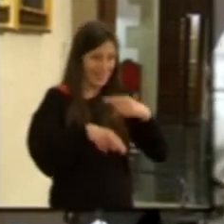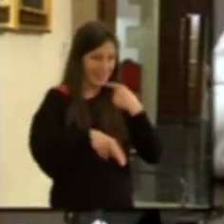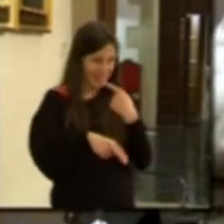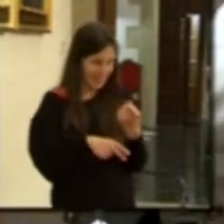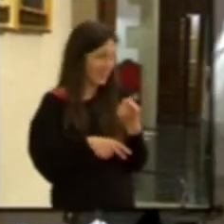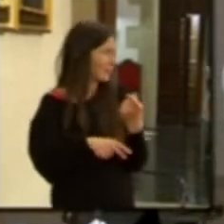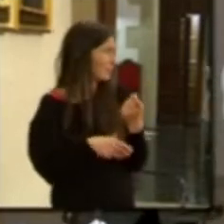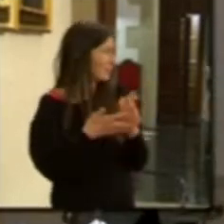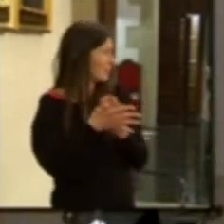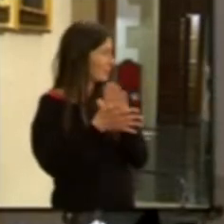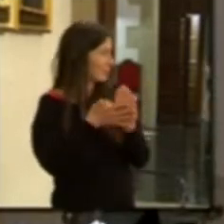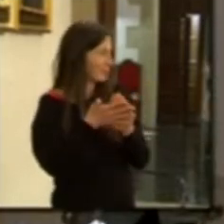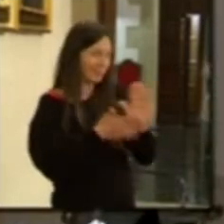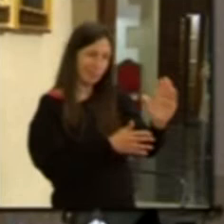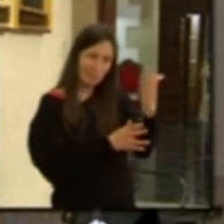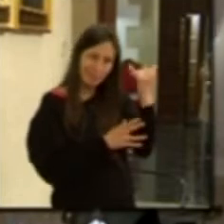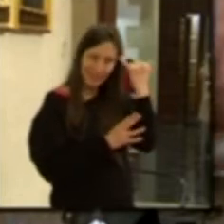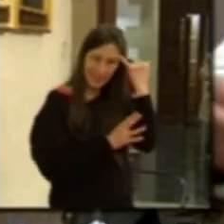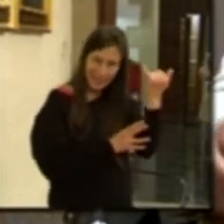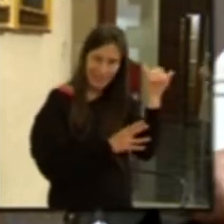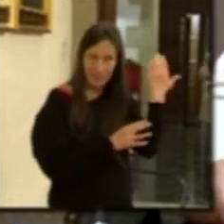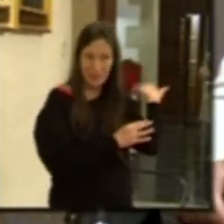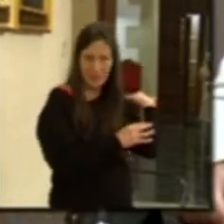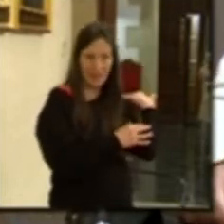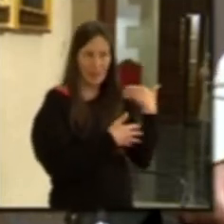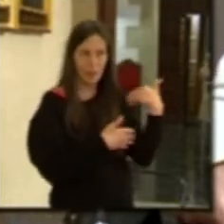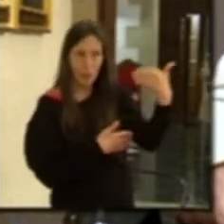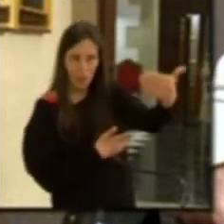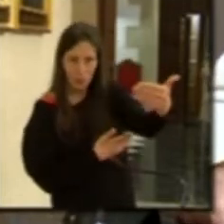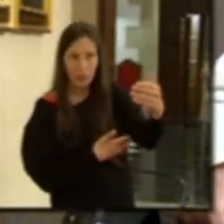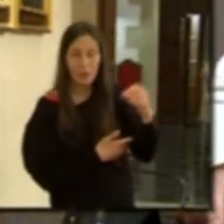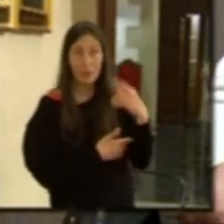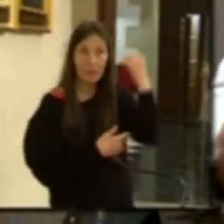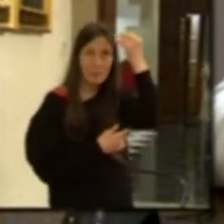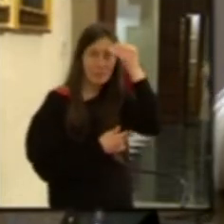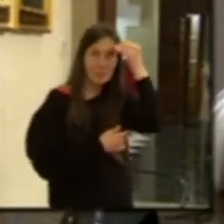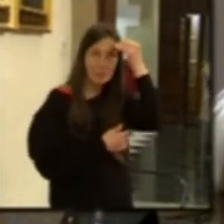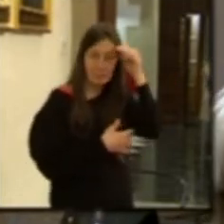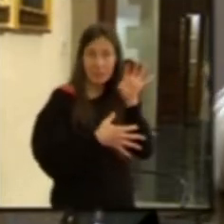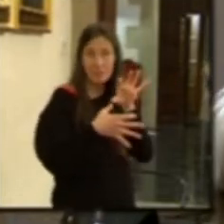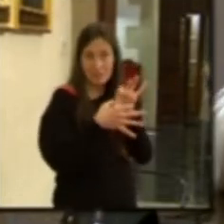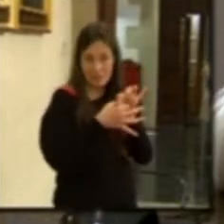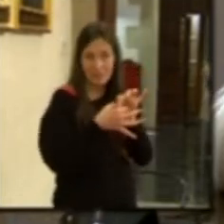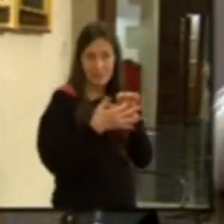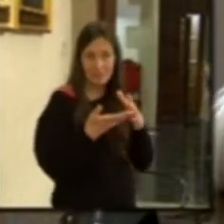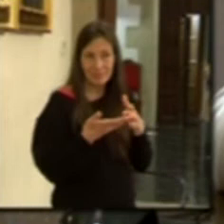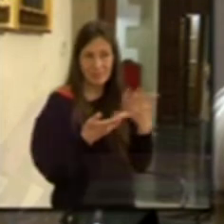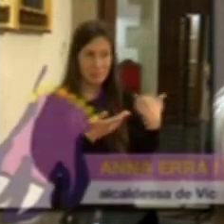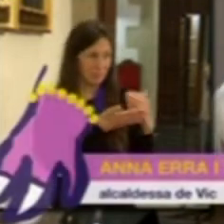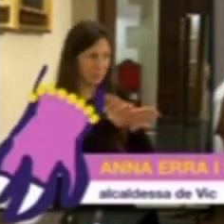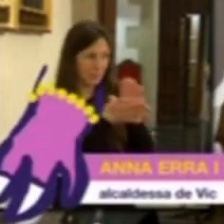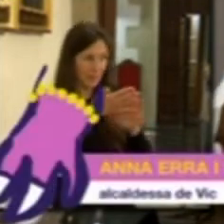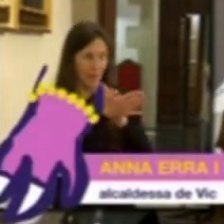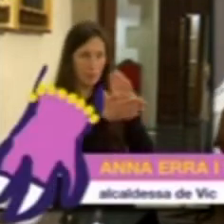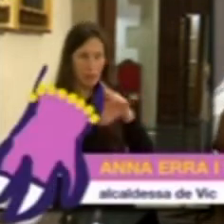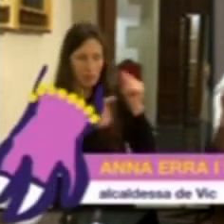doncs, i has fet aquesta idea del passat i cap al futur, jo anava pensant que potser el Mercat del Ram, quan jo us comentava que havia